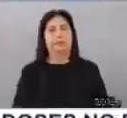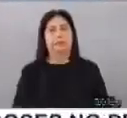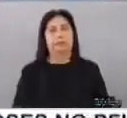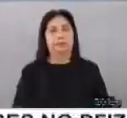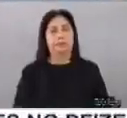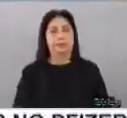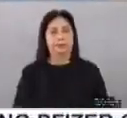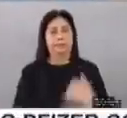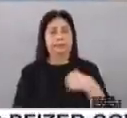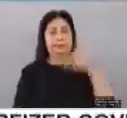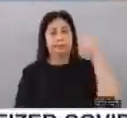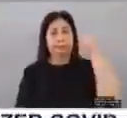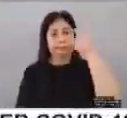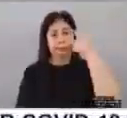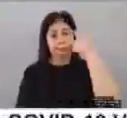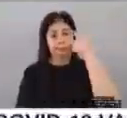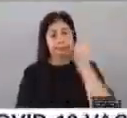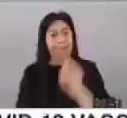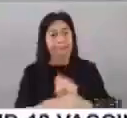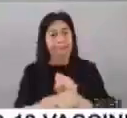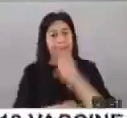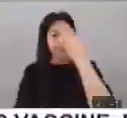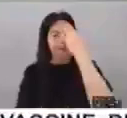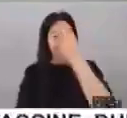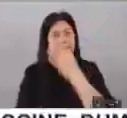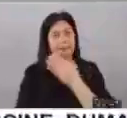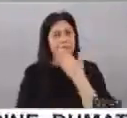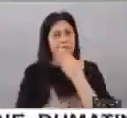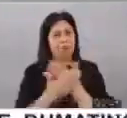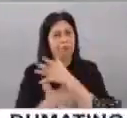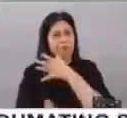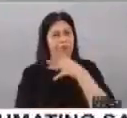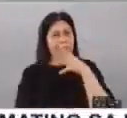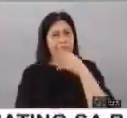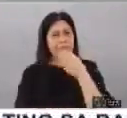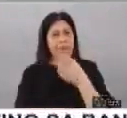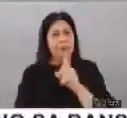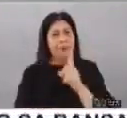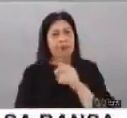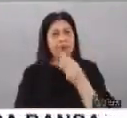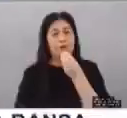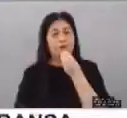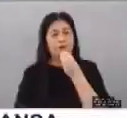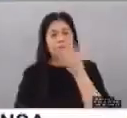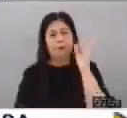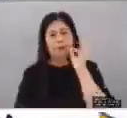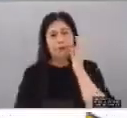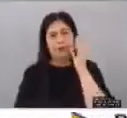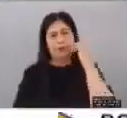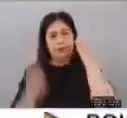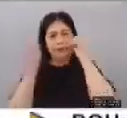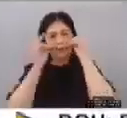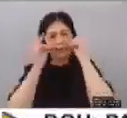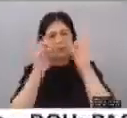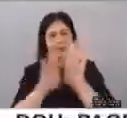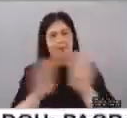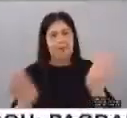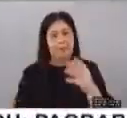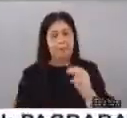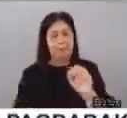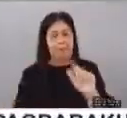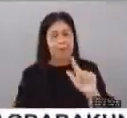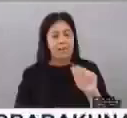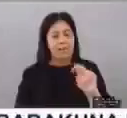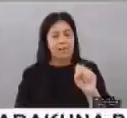din ang mga tindero ng prutas at gulay. Isang food processing hub for coffee ang inilunsad ng Department of Science and Technology sa Magallanes,